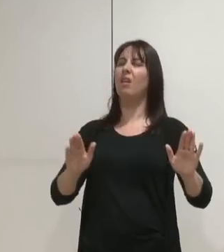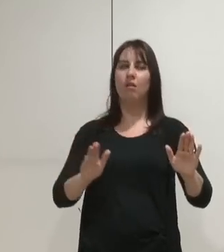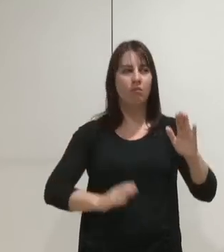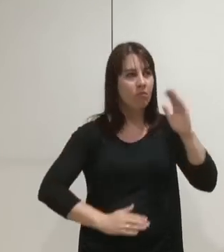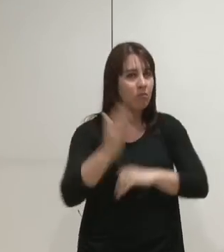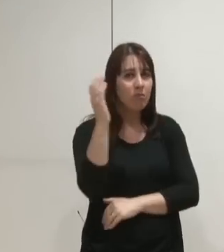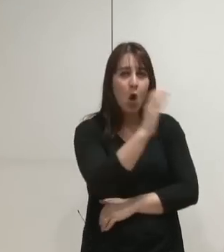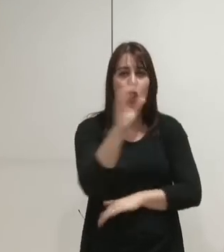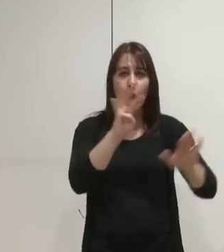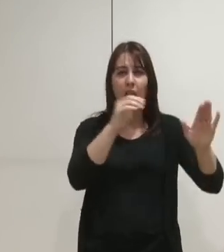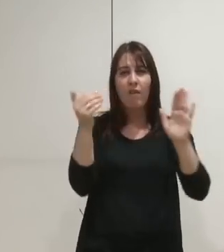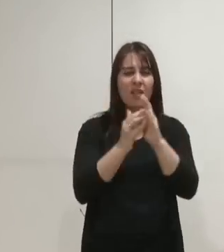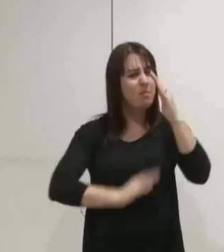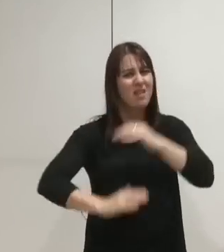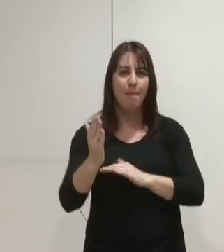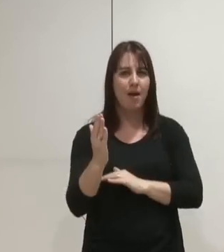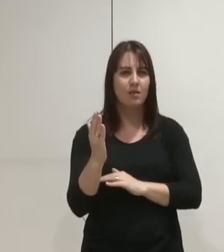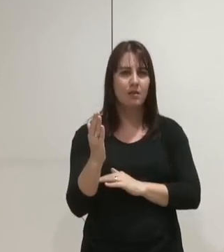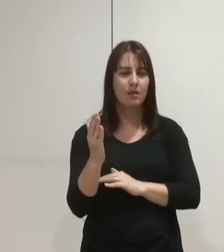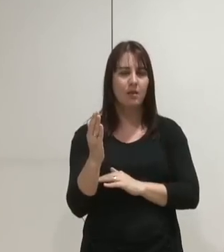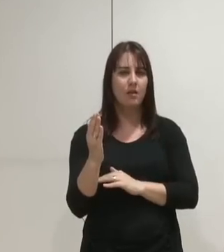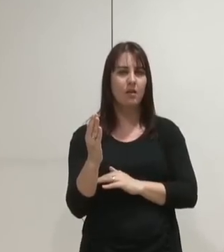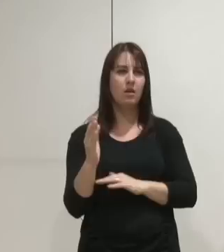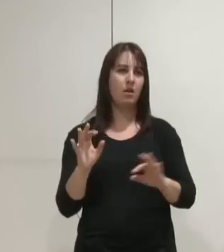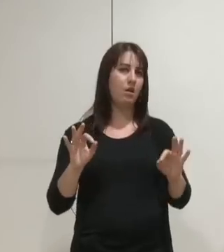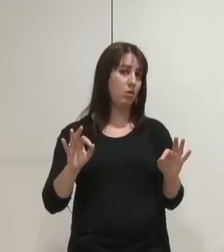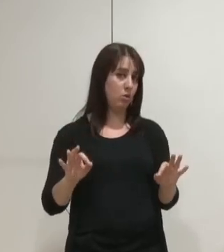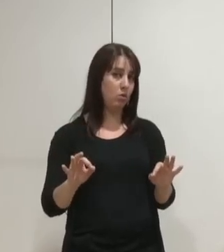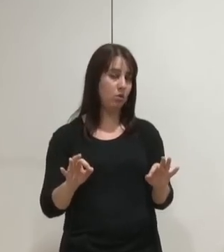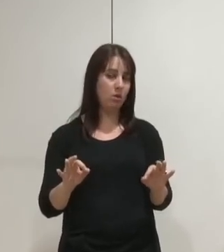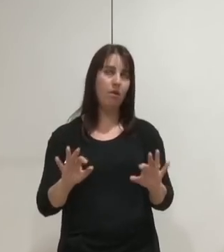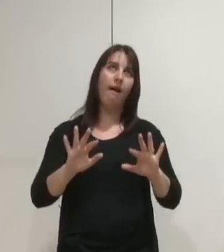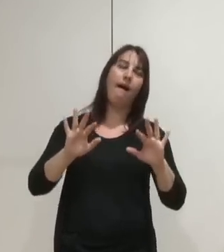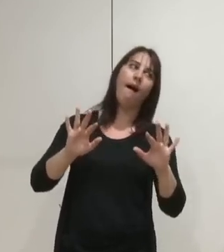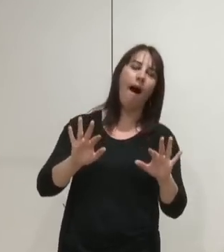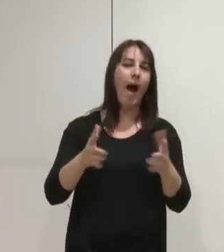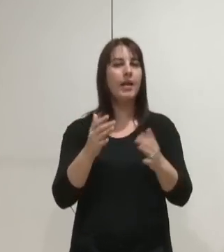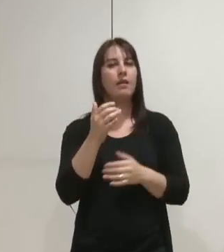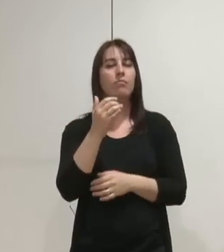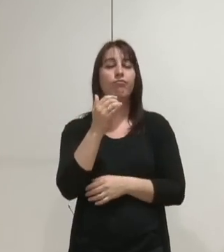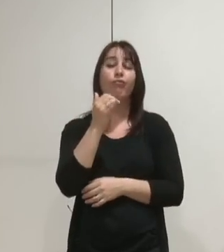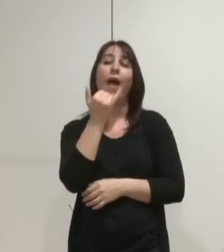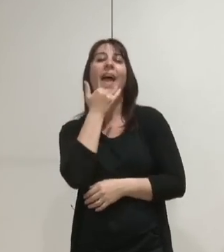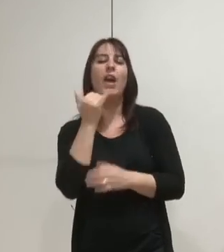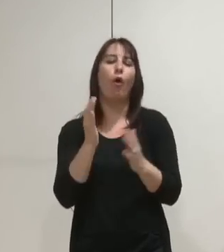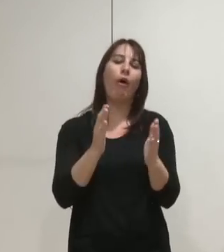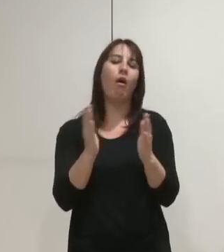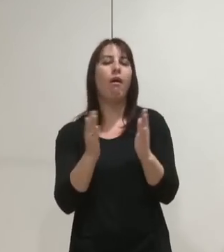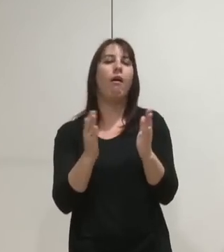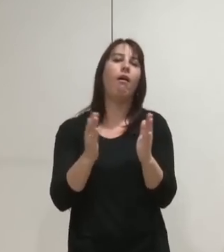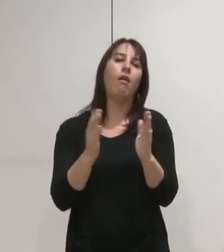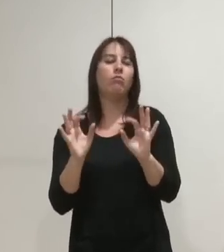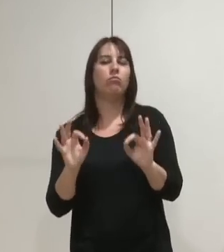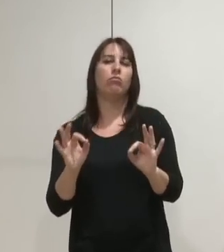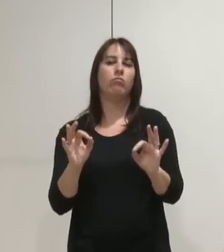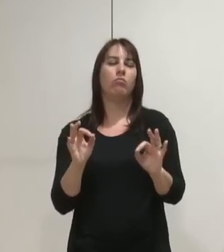plus de 190000000 donc il y a une allez une erreur à tout le moins